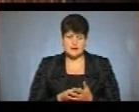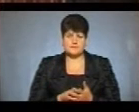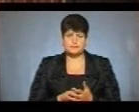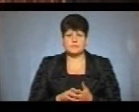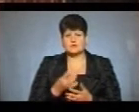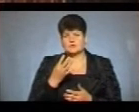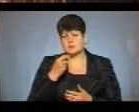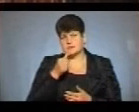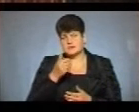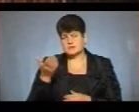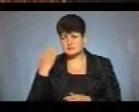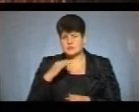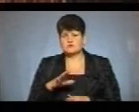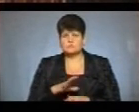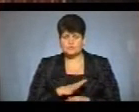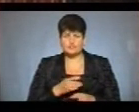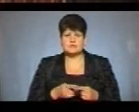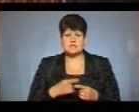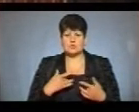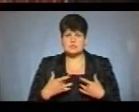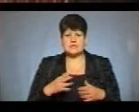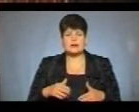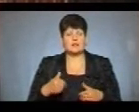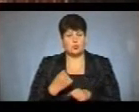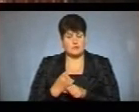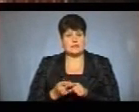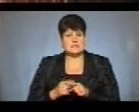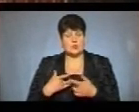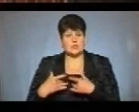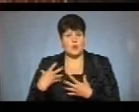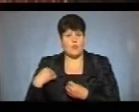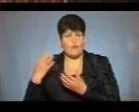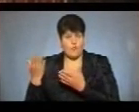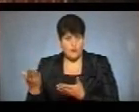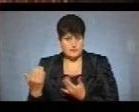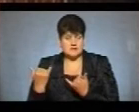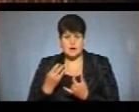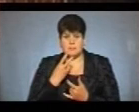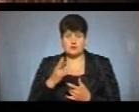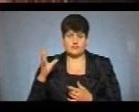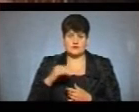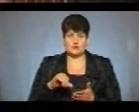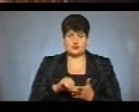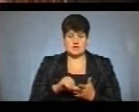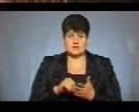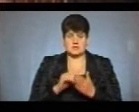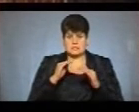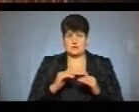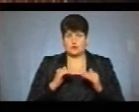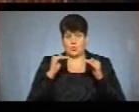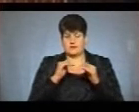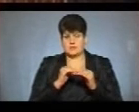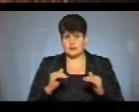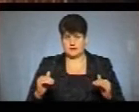ми проходили вже цей концерт і давали його у Львові, а зараз я бачу, що всі учасники вийшли на якийсь новий рівень розуміння